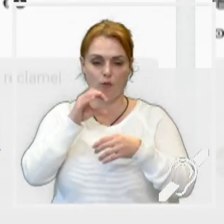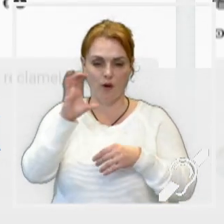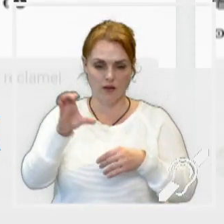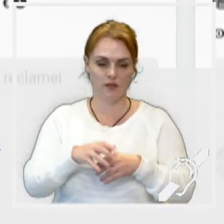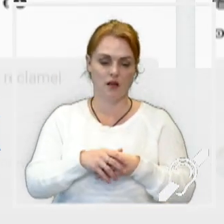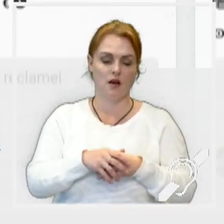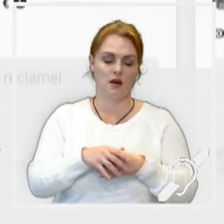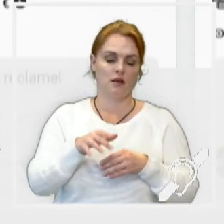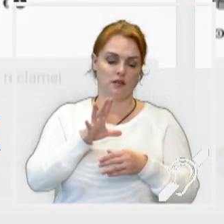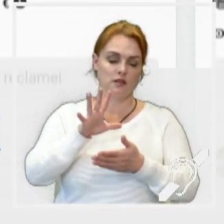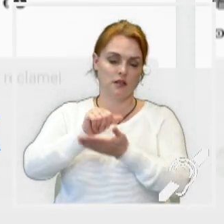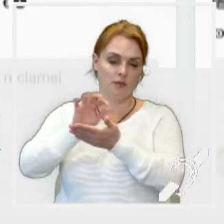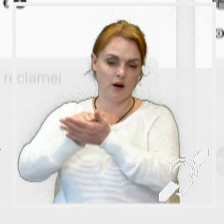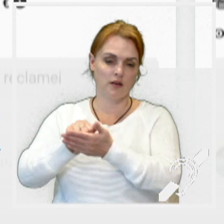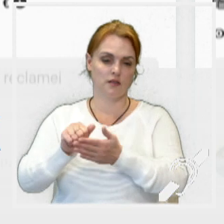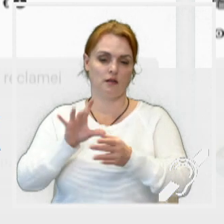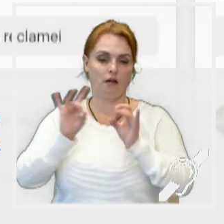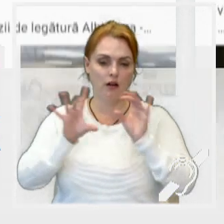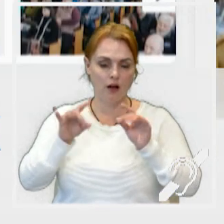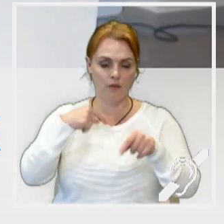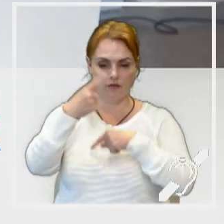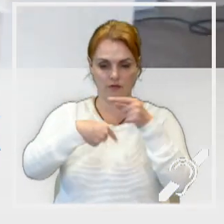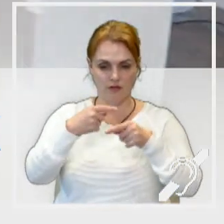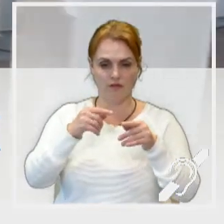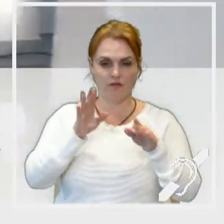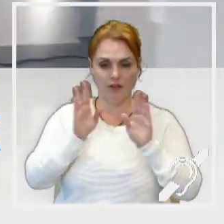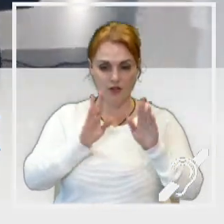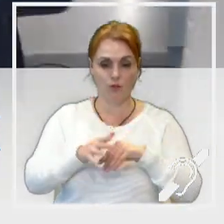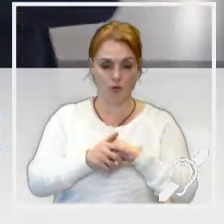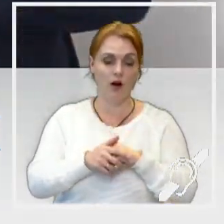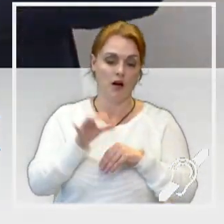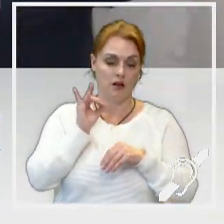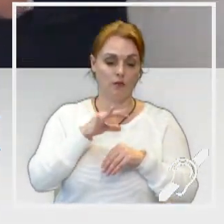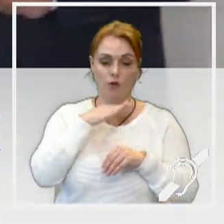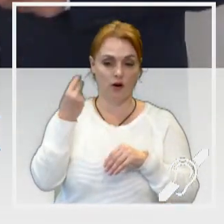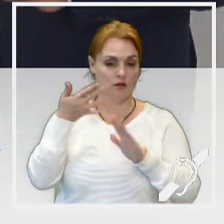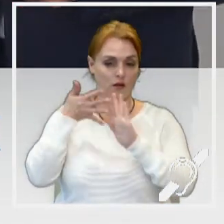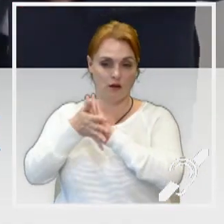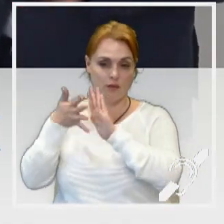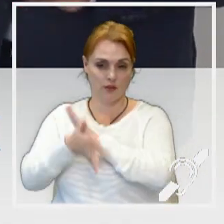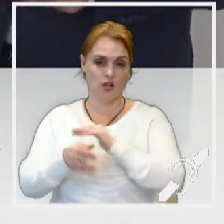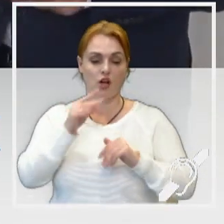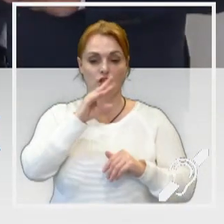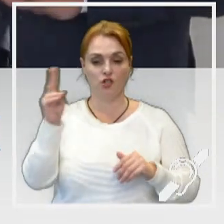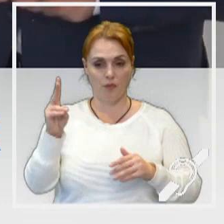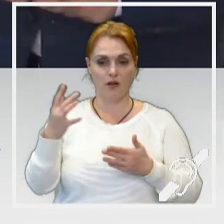au susținut candidatul Lilian Carp. La alegerile locale din Chișinău, Ion Ceban a acumulat